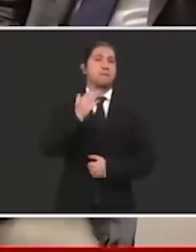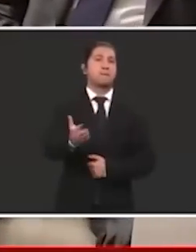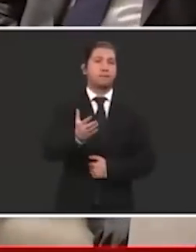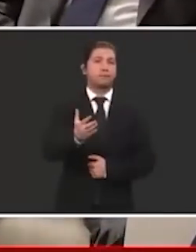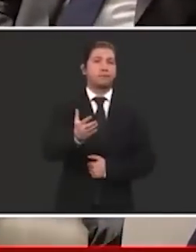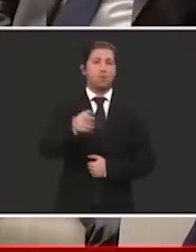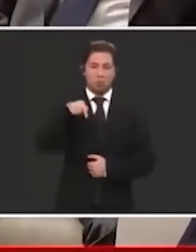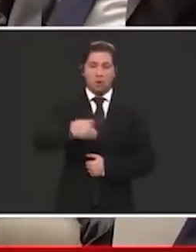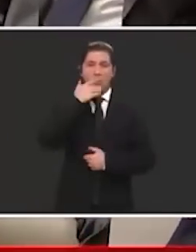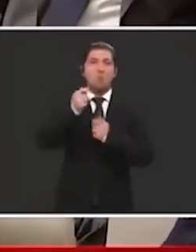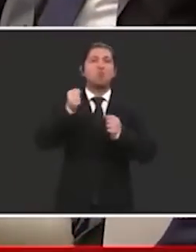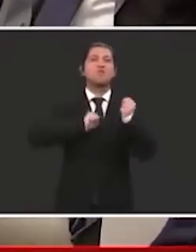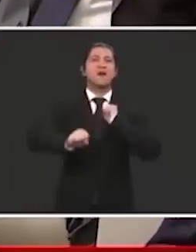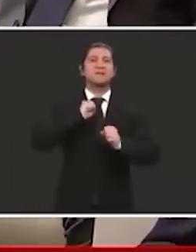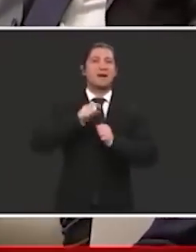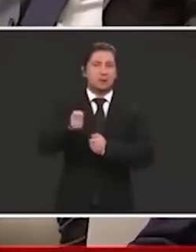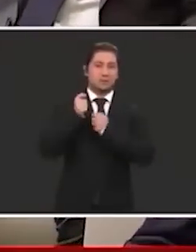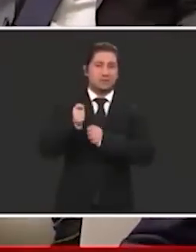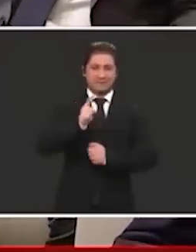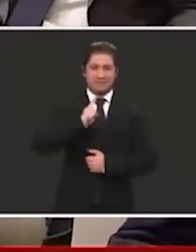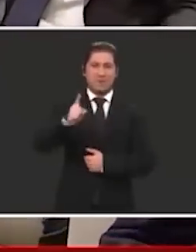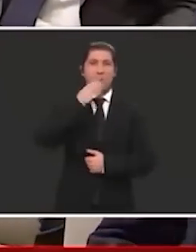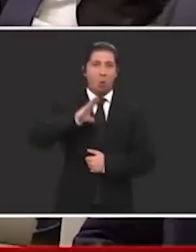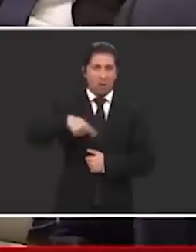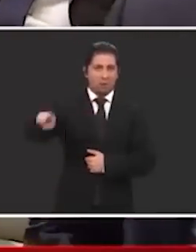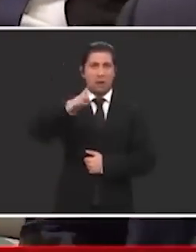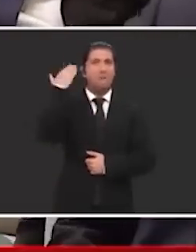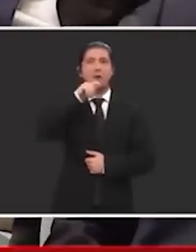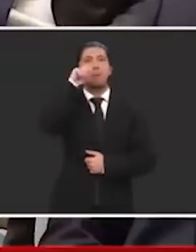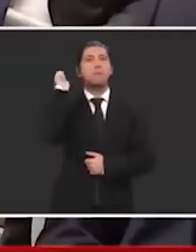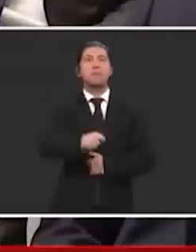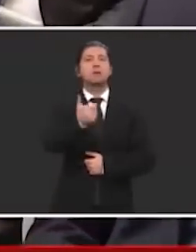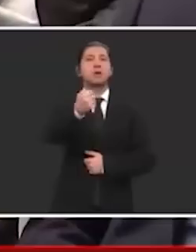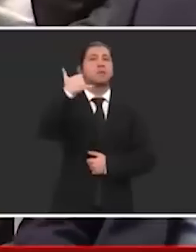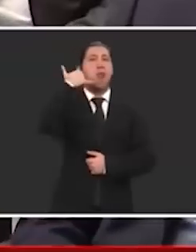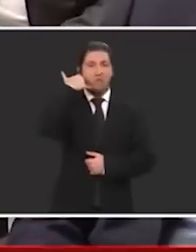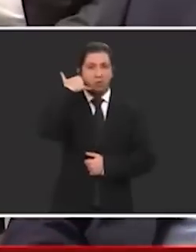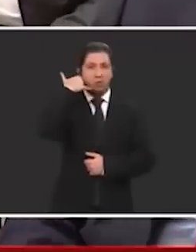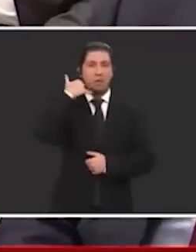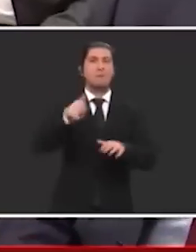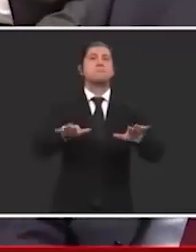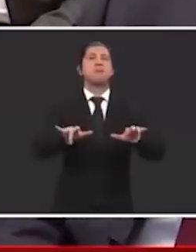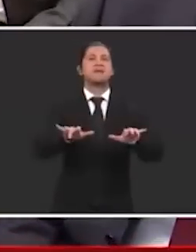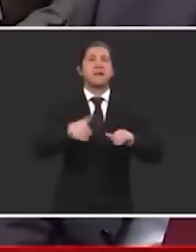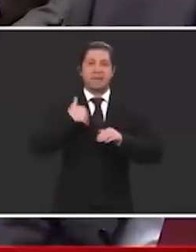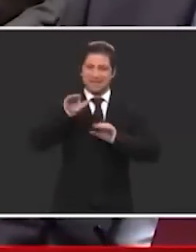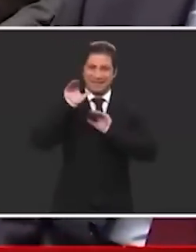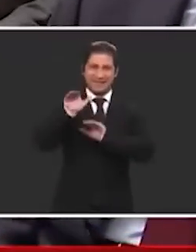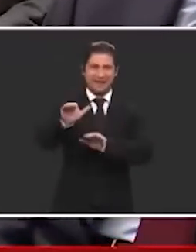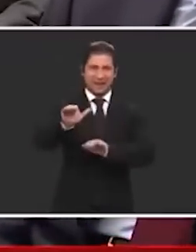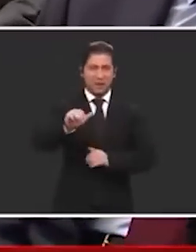Örgün eğitimdeki üniversiteli gençlerimize vaadimiz olan cep telefonu ve bilgisayar